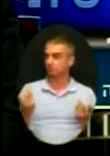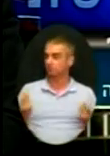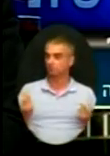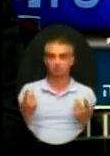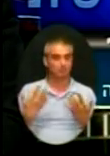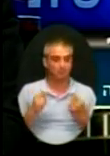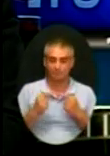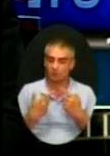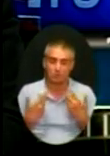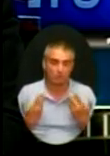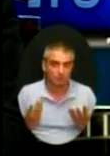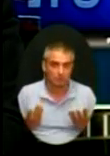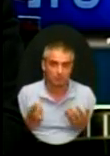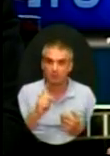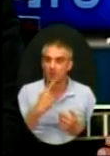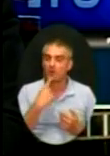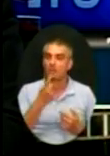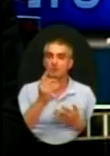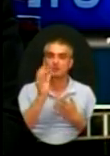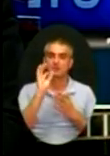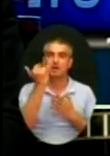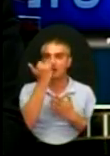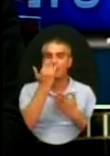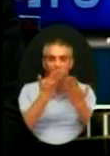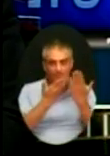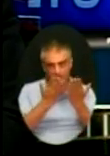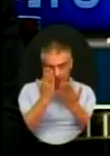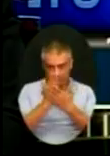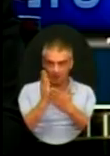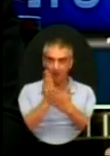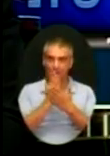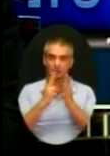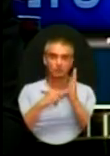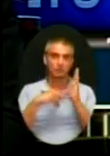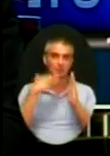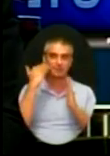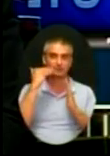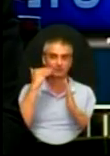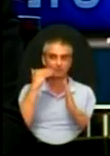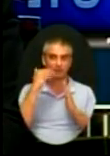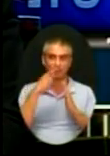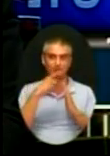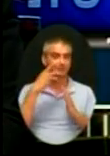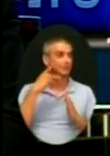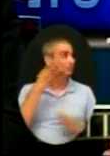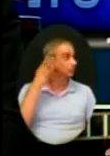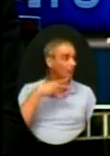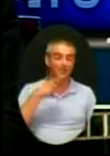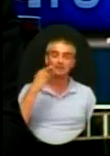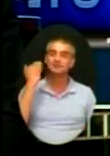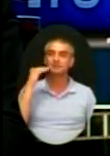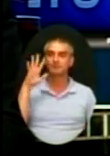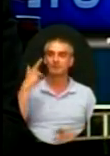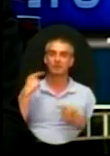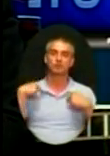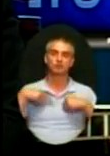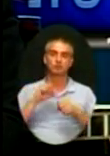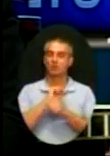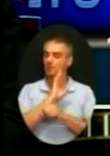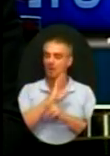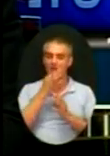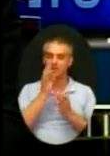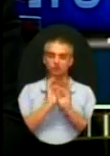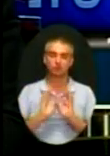האופוזיציה, אין שום ויכוח. אתה יכול להודיע לגרפיקאי שלך, כבר להכין את התמונה של ציפי לבני. שלי, של שלי. ציפי לבני תהיה יו"ר האופוזיציה, אין כאן